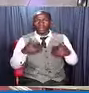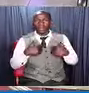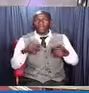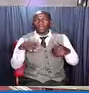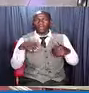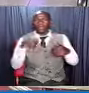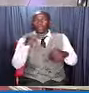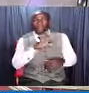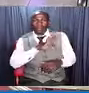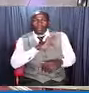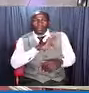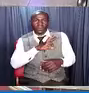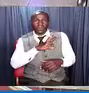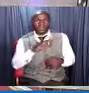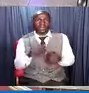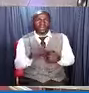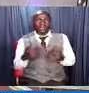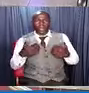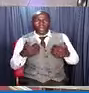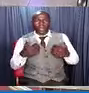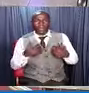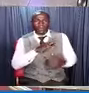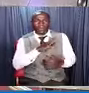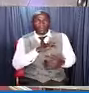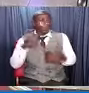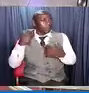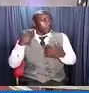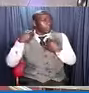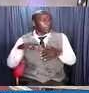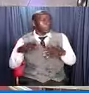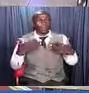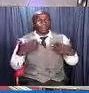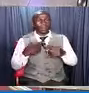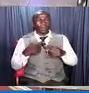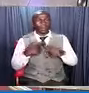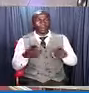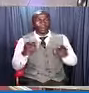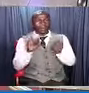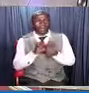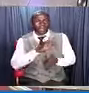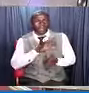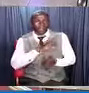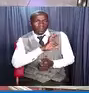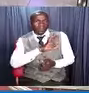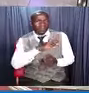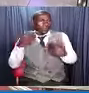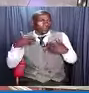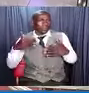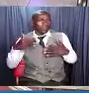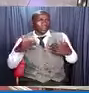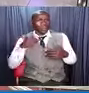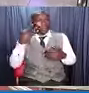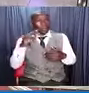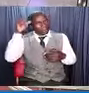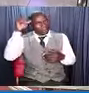nalo tunda hilo. I didn't have that fruit. Nilikuwa na tunda la kudharau watu. I was always despising. Na tunda la dharau ni la shetani. And the fruit of despises